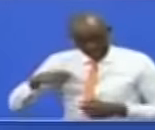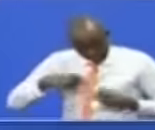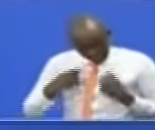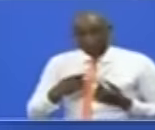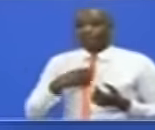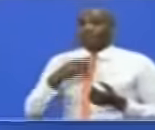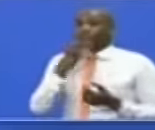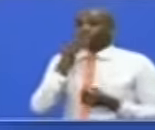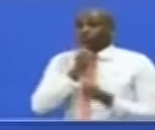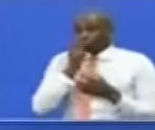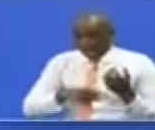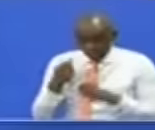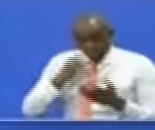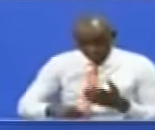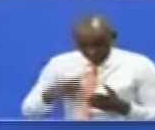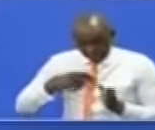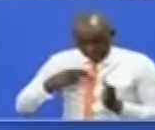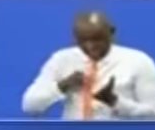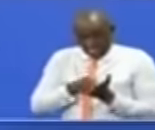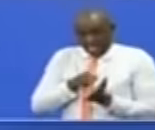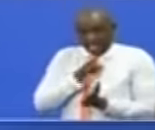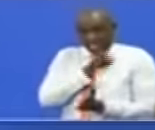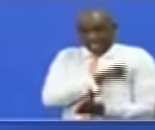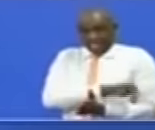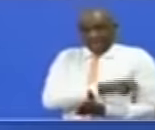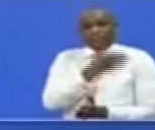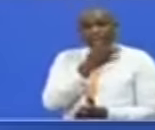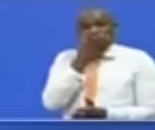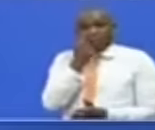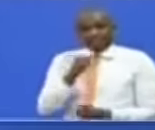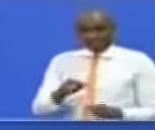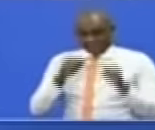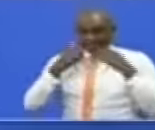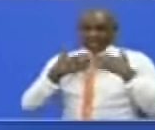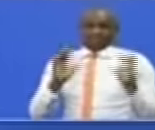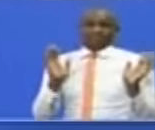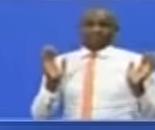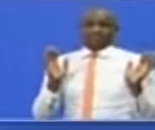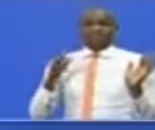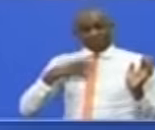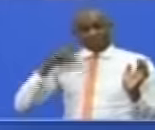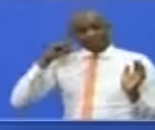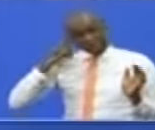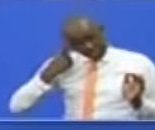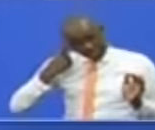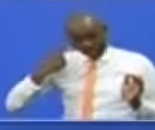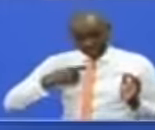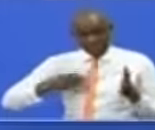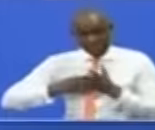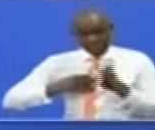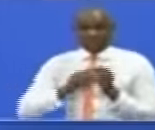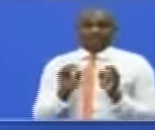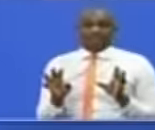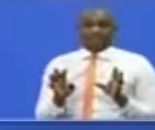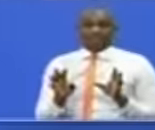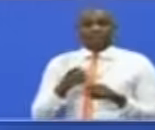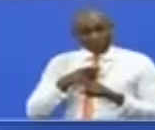ningejitoa niseme itabidi mimi niwachane na mambo ya chairmanship ndio isionekane kama kwamba ni kizuio.